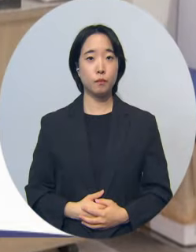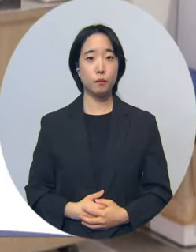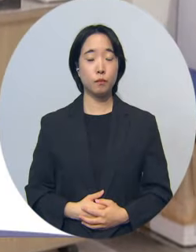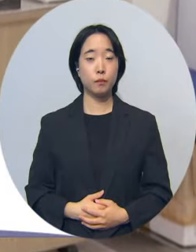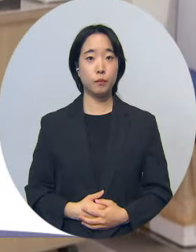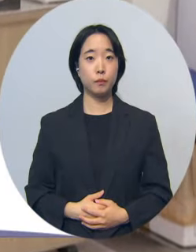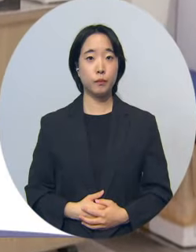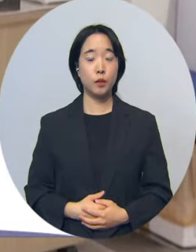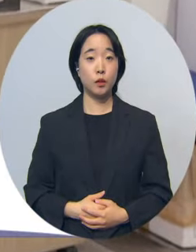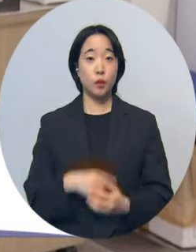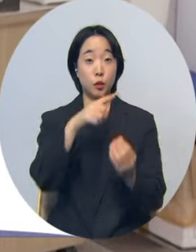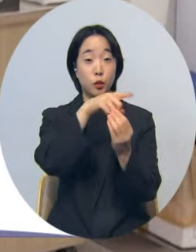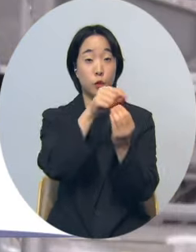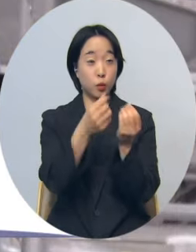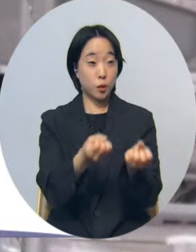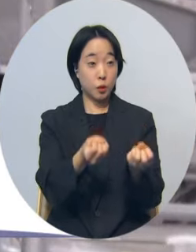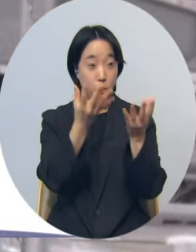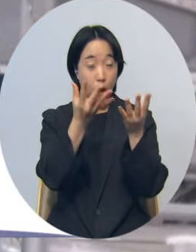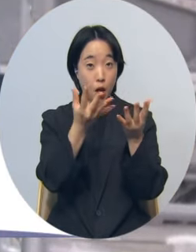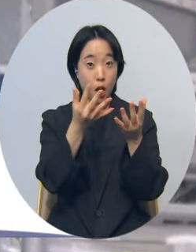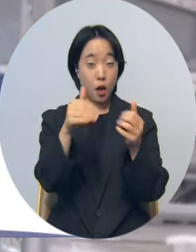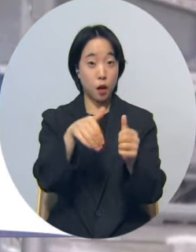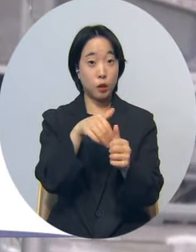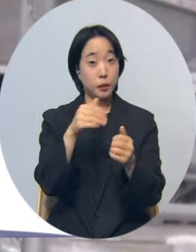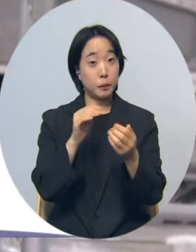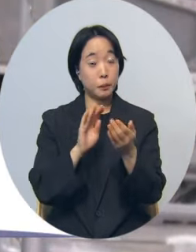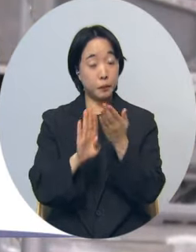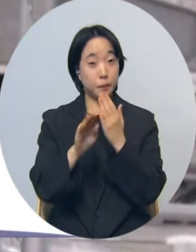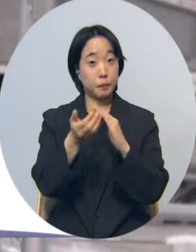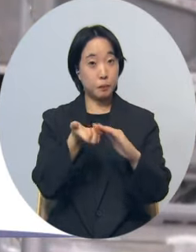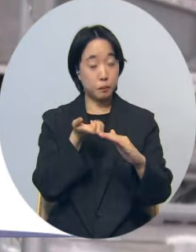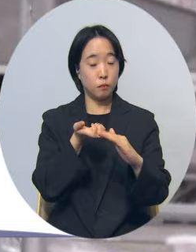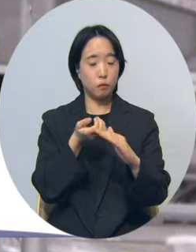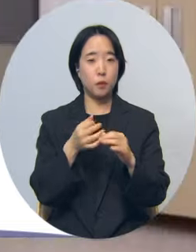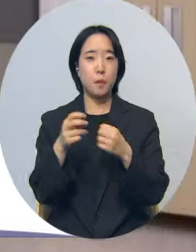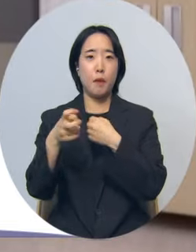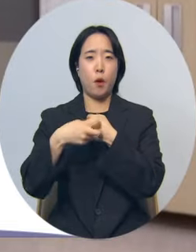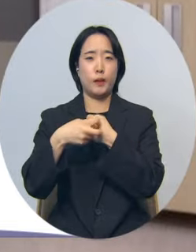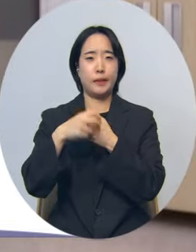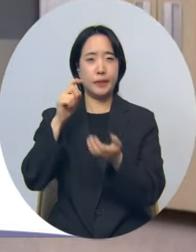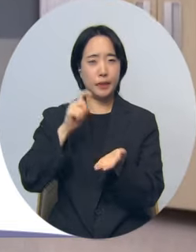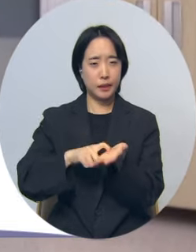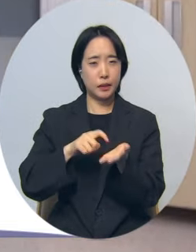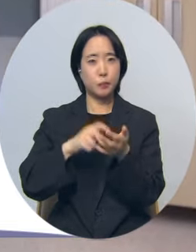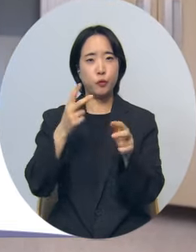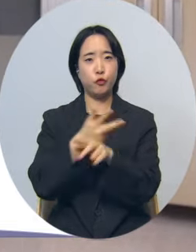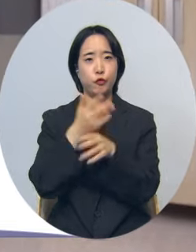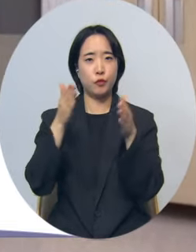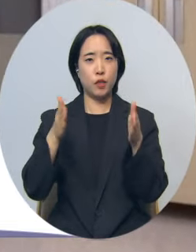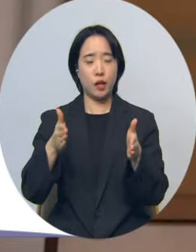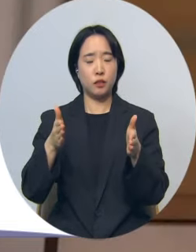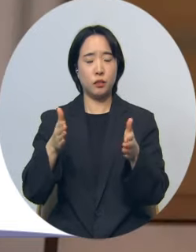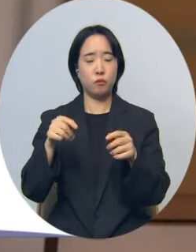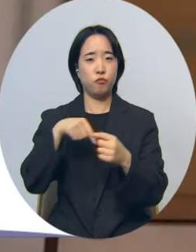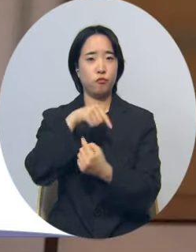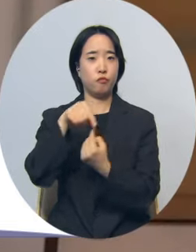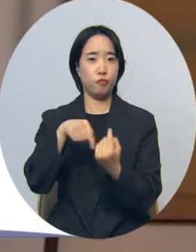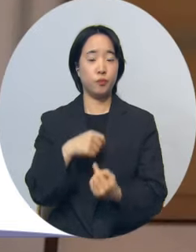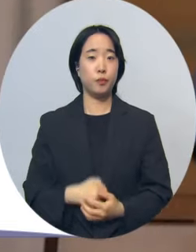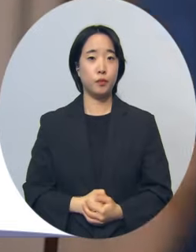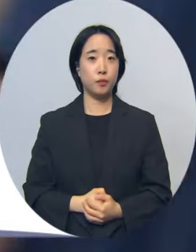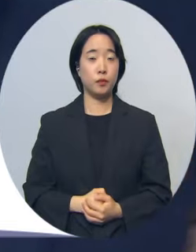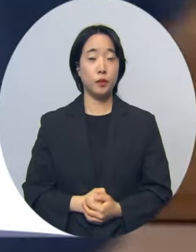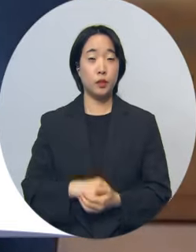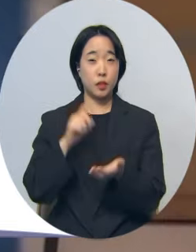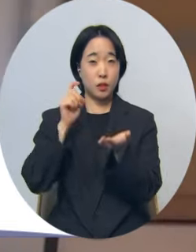정부가 추석 연휴 전후 2주 동안 비상응급대응주간을 운영합니다. 연휴 기간에는 당직 병의원을 4천 곳